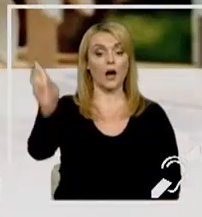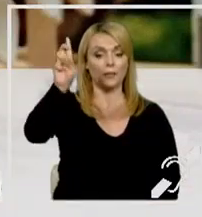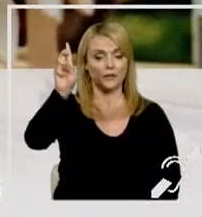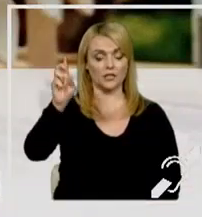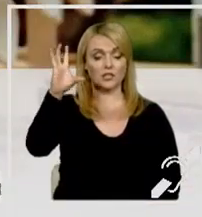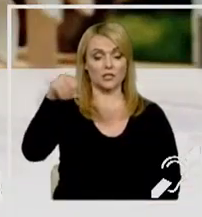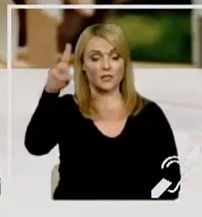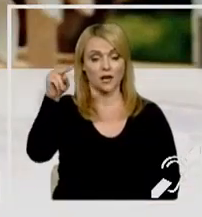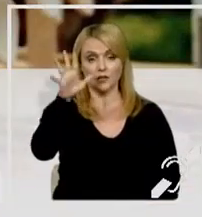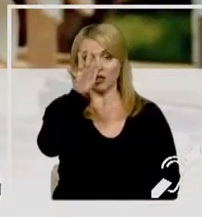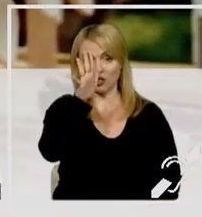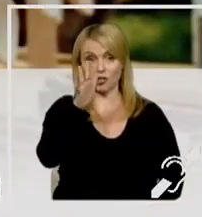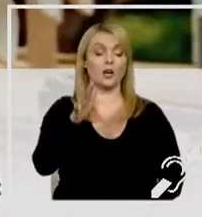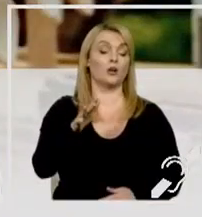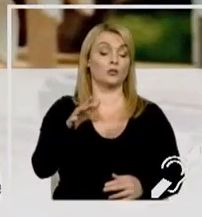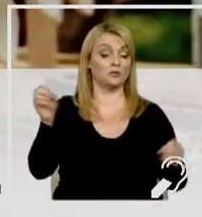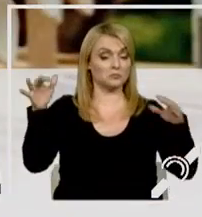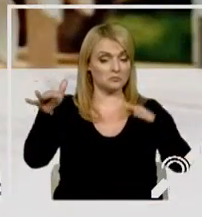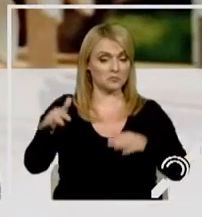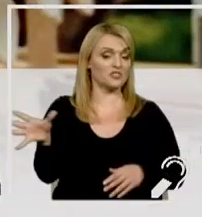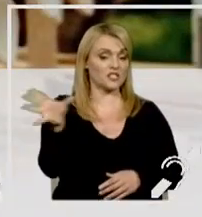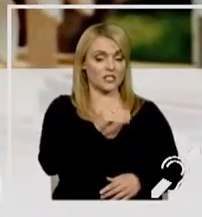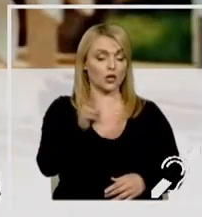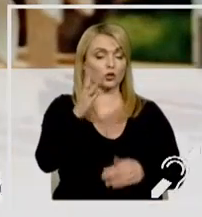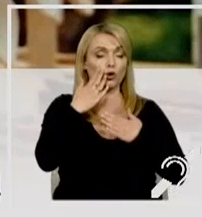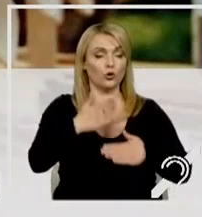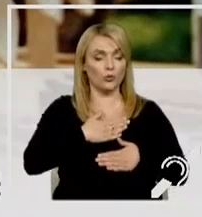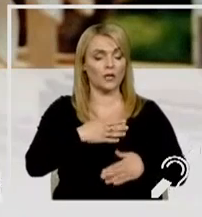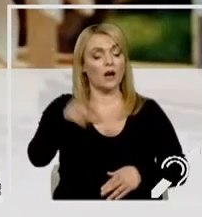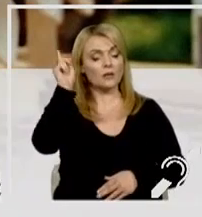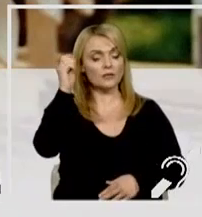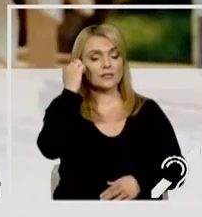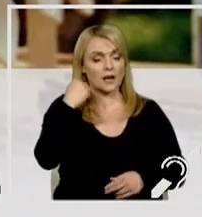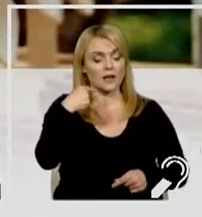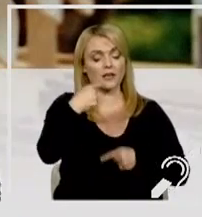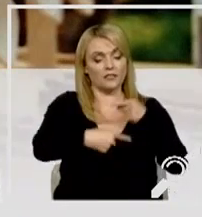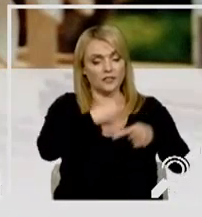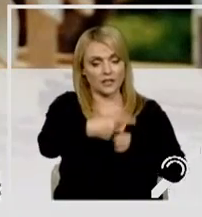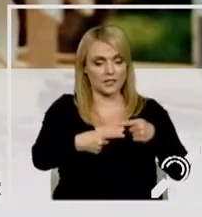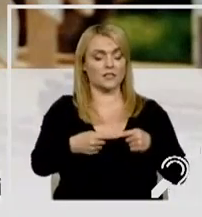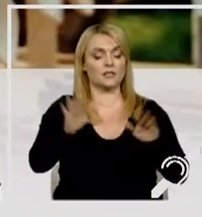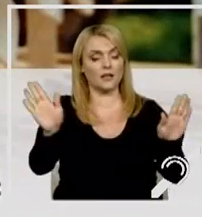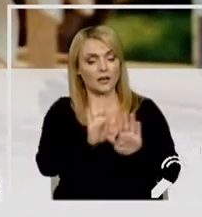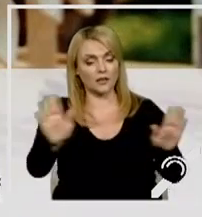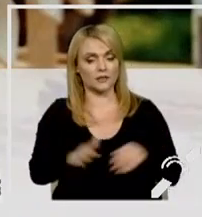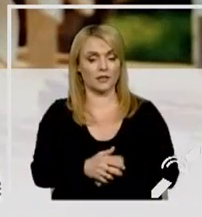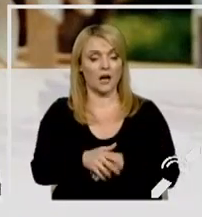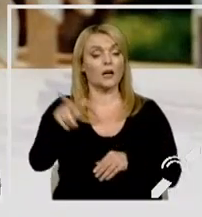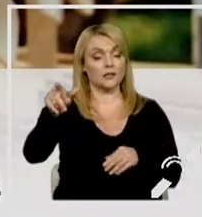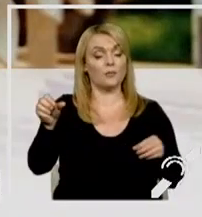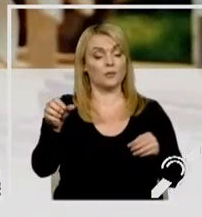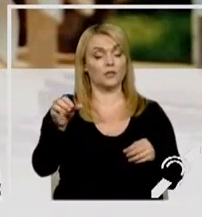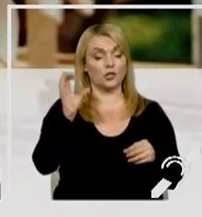Grădina botanică din Chișinău s-a transformat într-un leagăn al folclorului și al datinilor strămoșești. Artiști și meșteri populari din